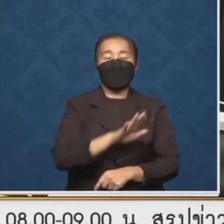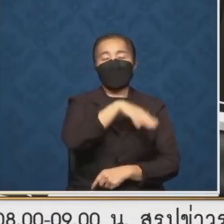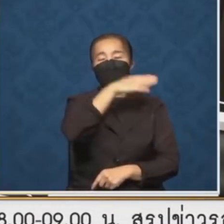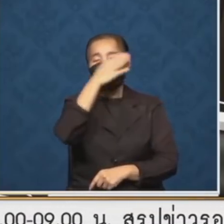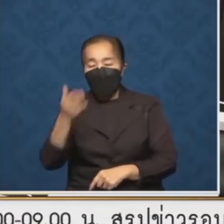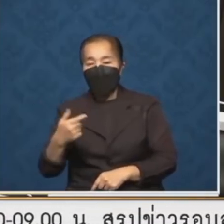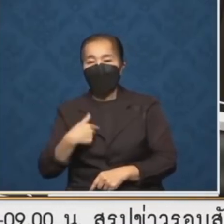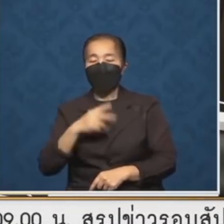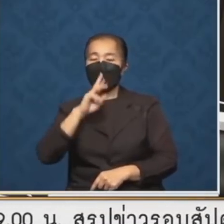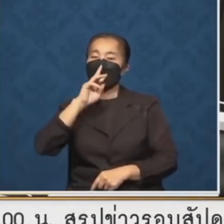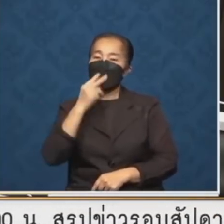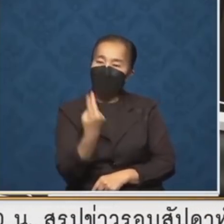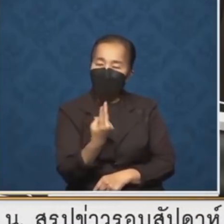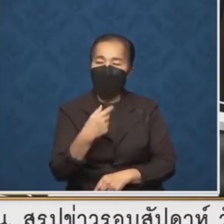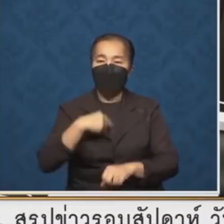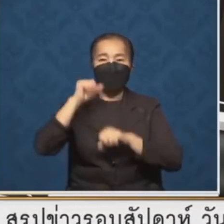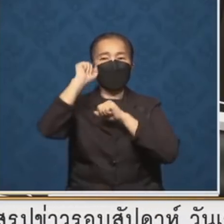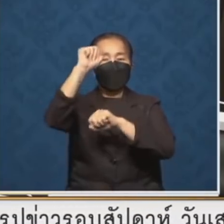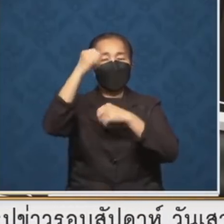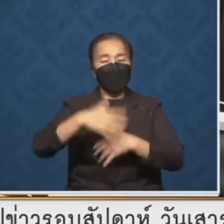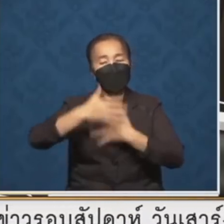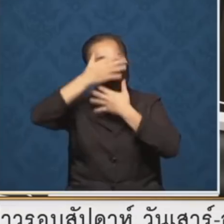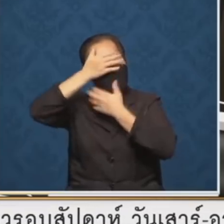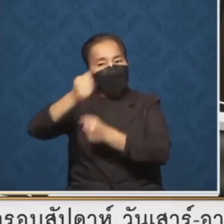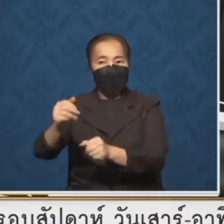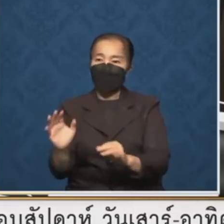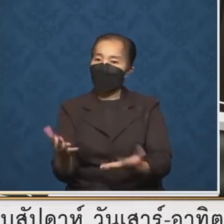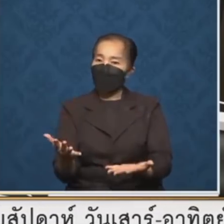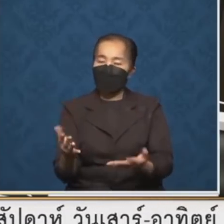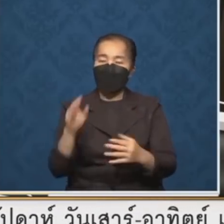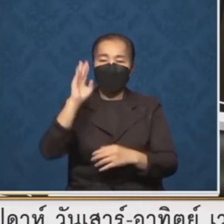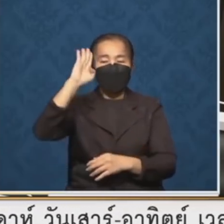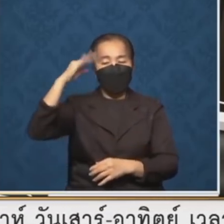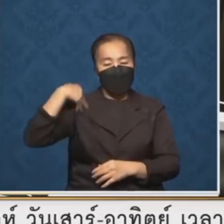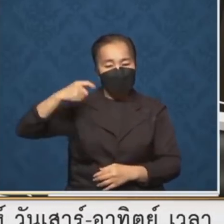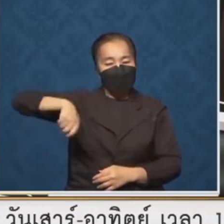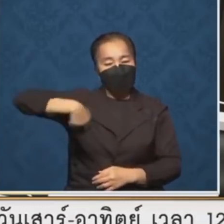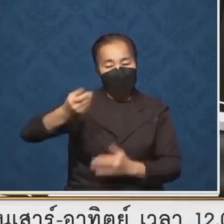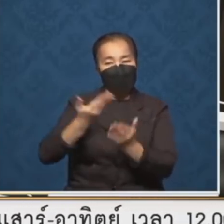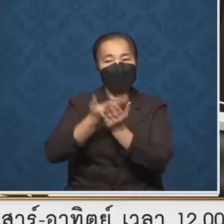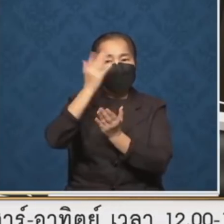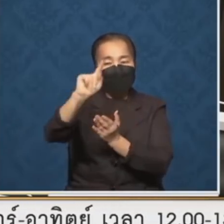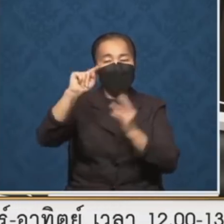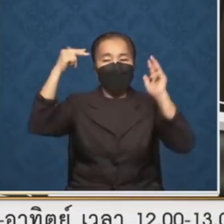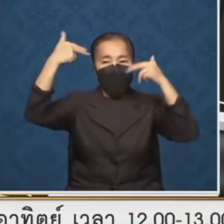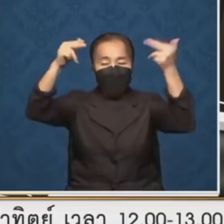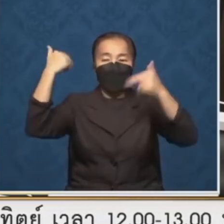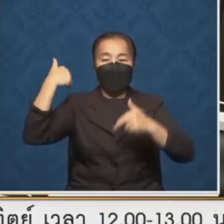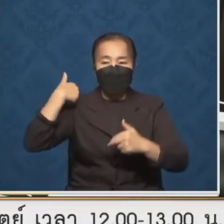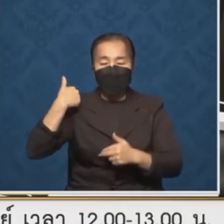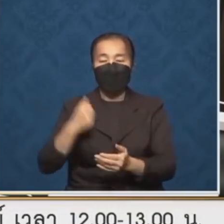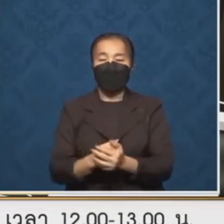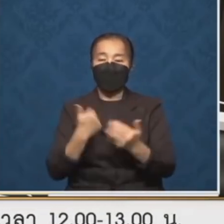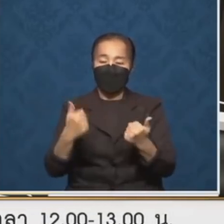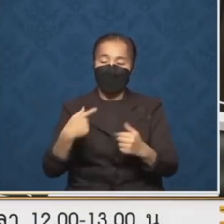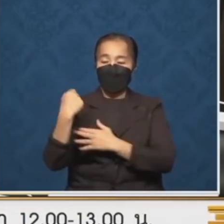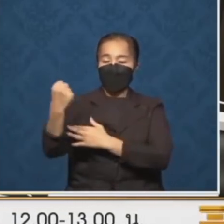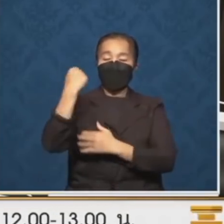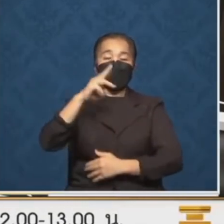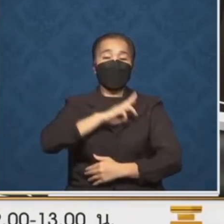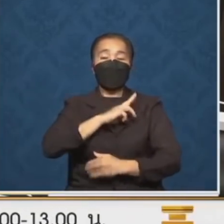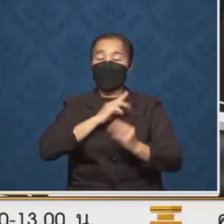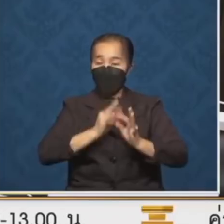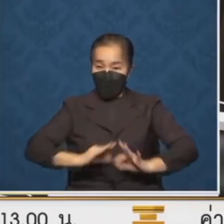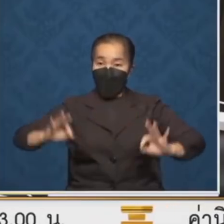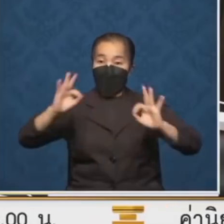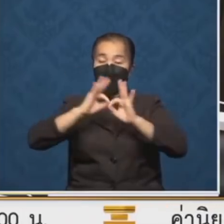องครับกับประกาศโดยที่ไม่ได้สนใจภาระอะไรของผู้ประกอบการเลยสำหรับรัฐบาลนี้อำนาจของตัวเองสำคัญกว่าประชาชนเสมอ